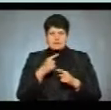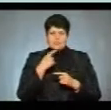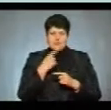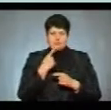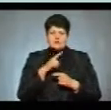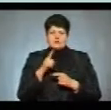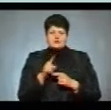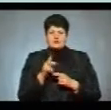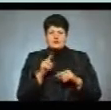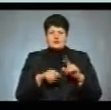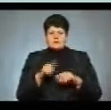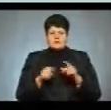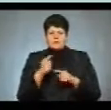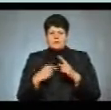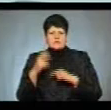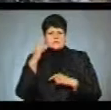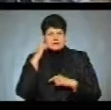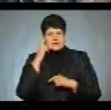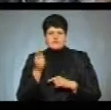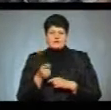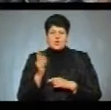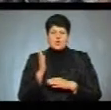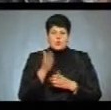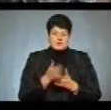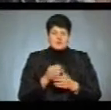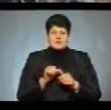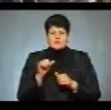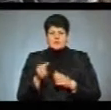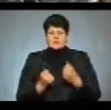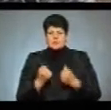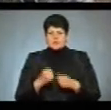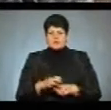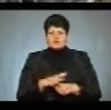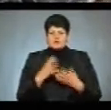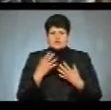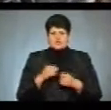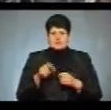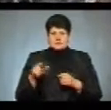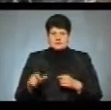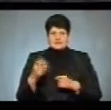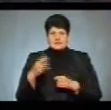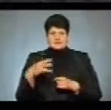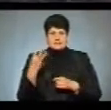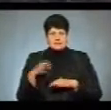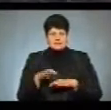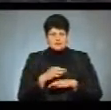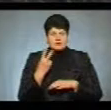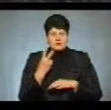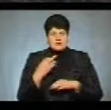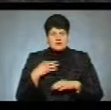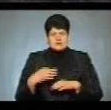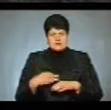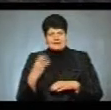нам розповів, що родина поверталася з Києва до Тернополя. Окрім водія, у салоні перебували пасажири – 33-річна дружина та двоє